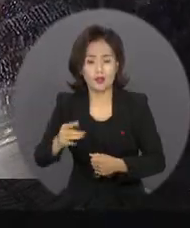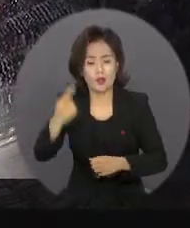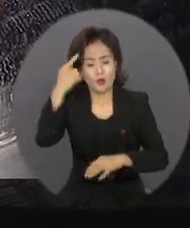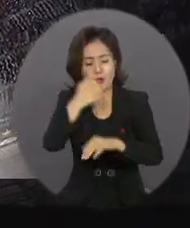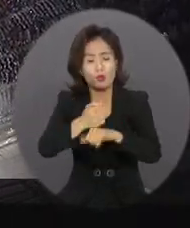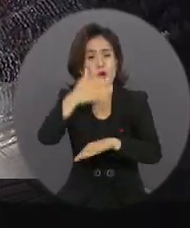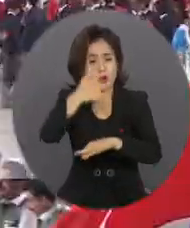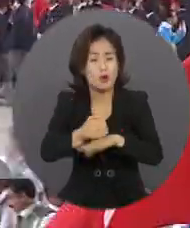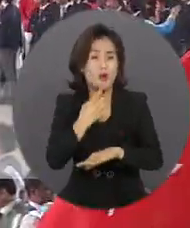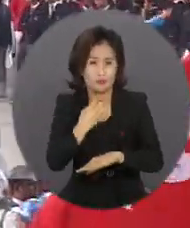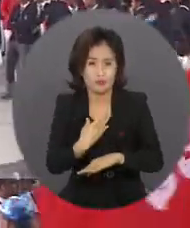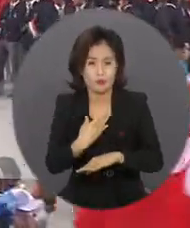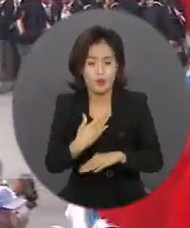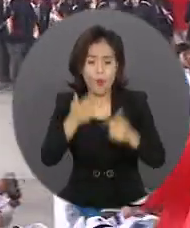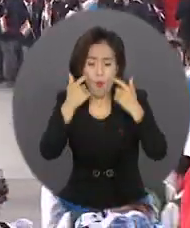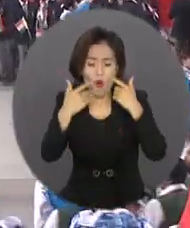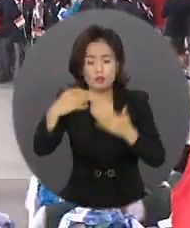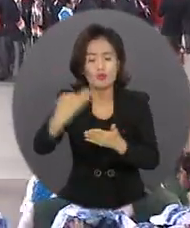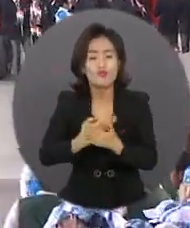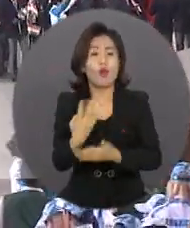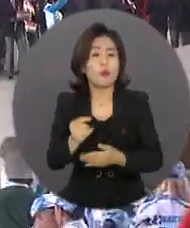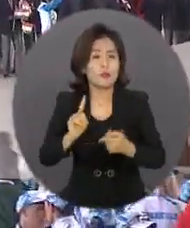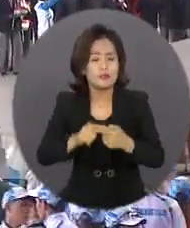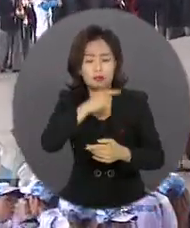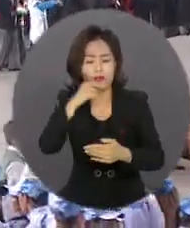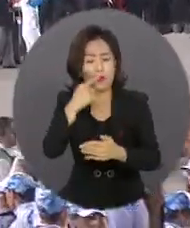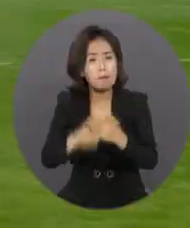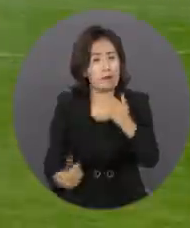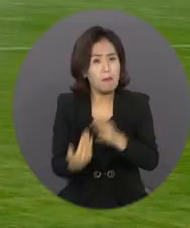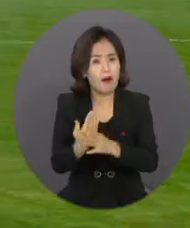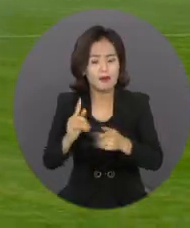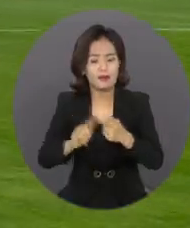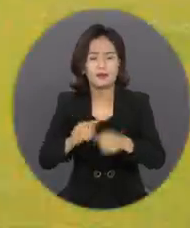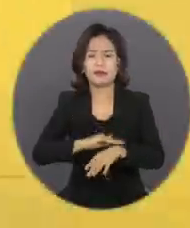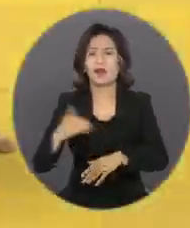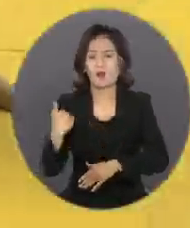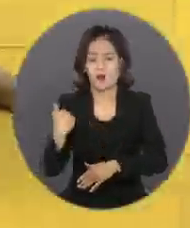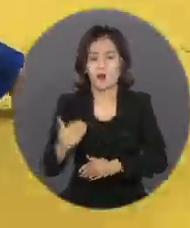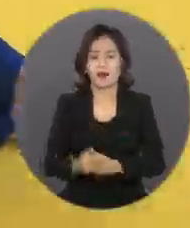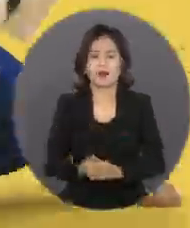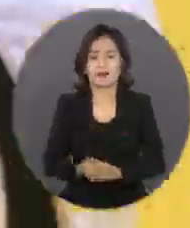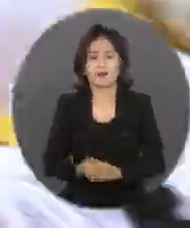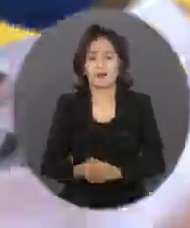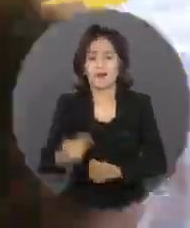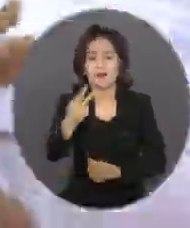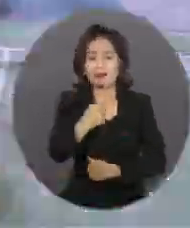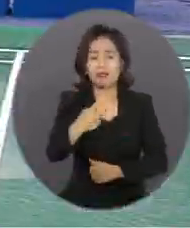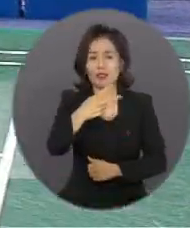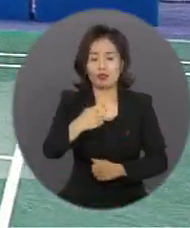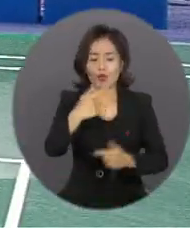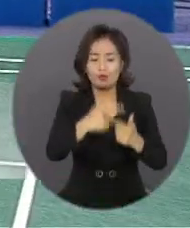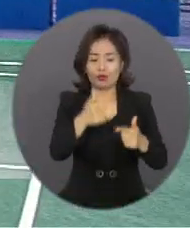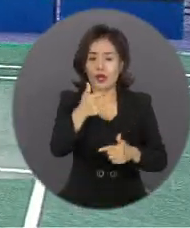결과일뿐 실제로 얼만큼의 수익이 날 수 있을지 또는 적자가 발생할지 예상할 수 없습니다 2002 부산